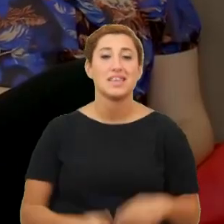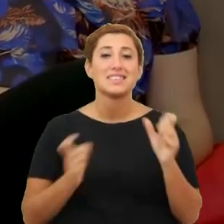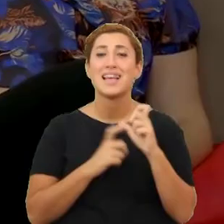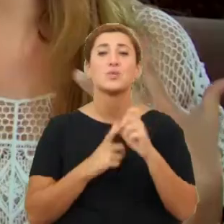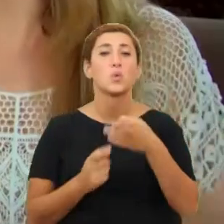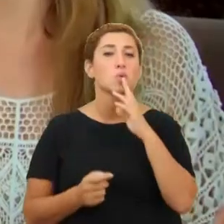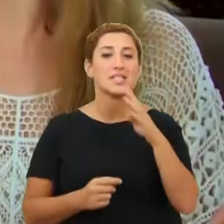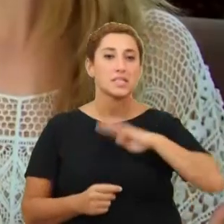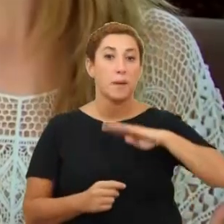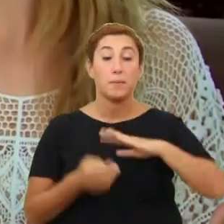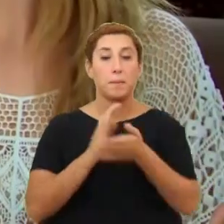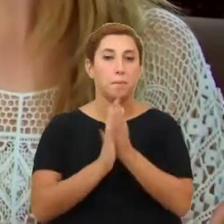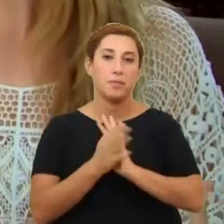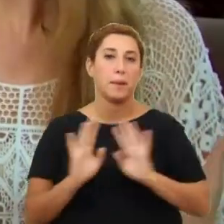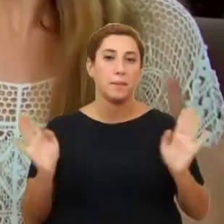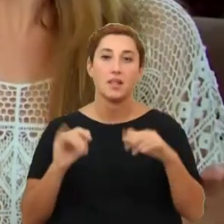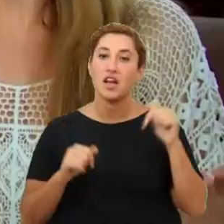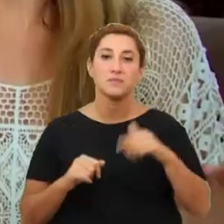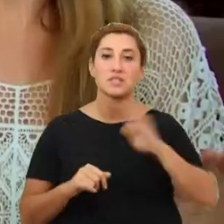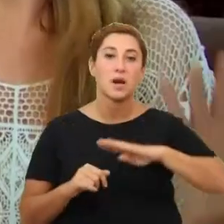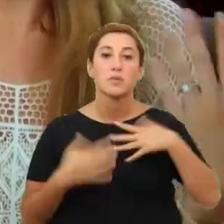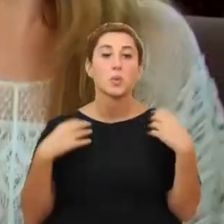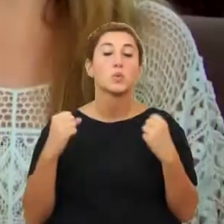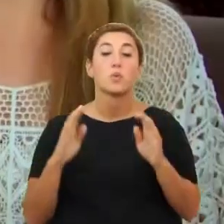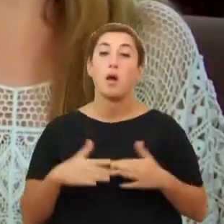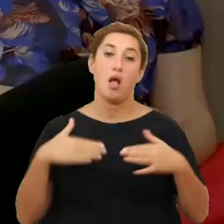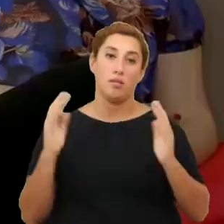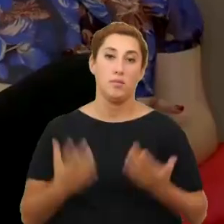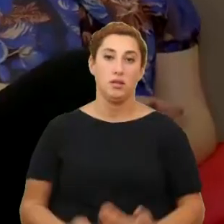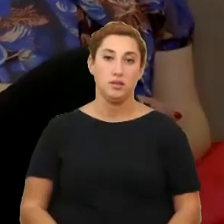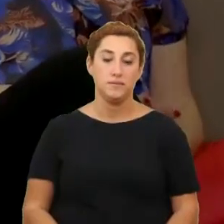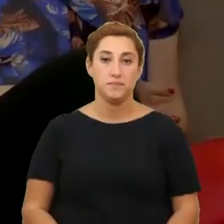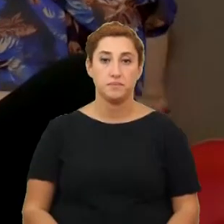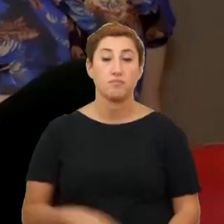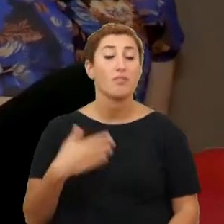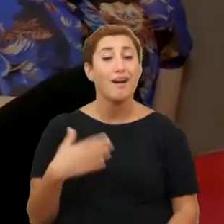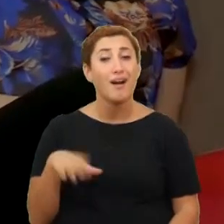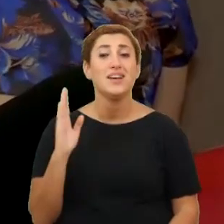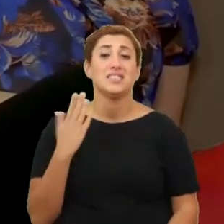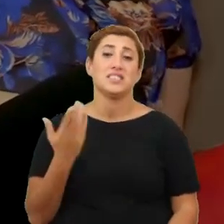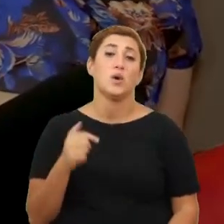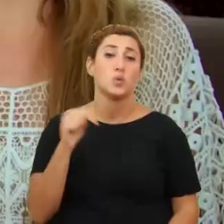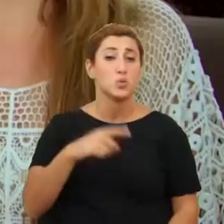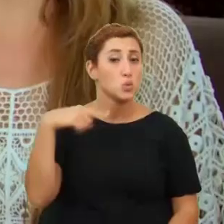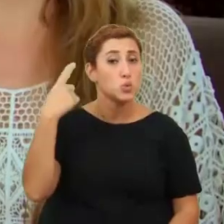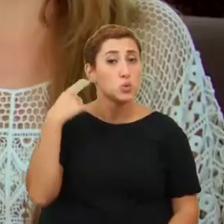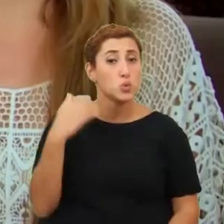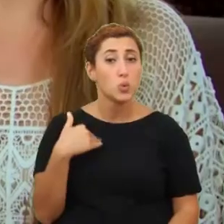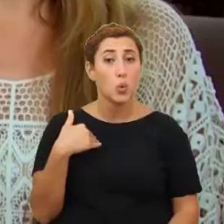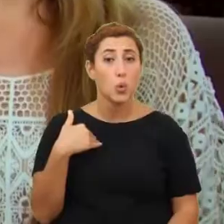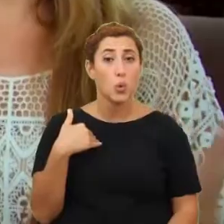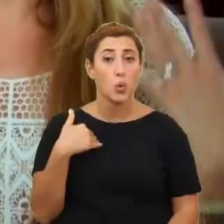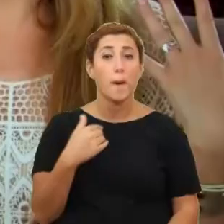sonu sabırlarımı bile tükettim yani. Artık sabredecek gücüm kalmadı. Hayır ya. Şunu düşünüyorum